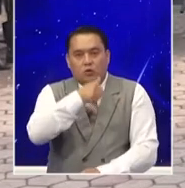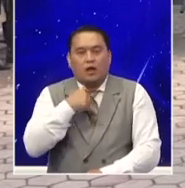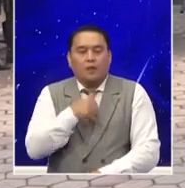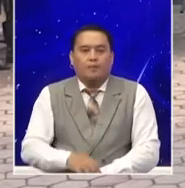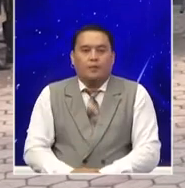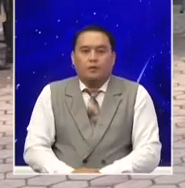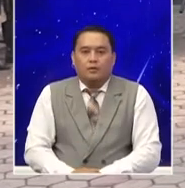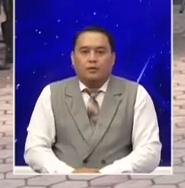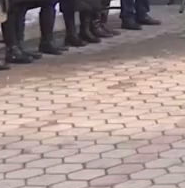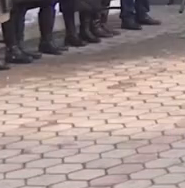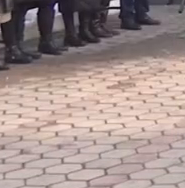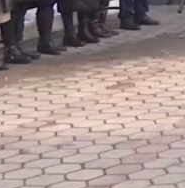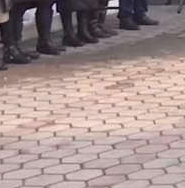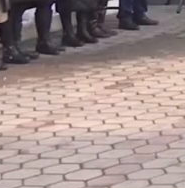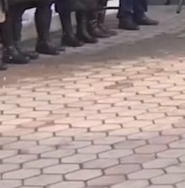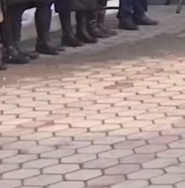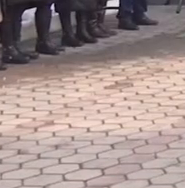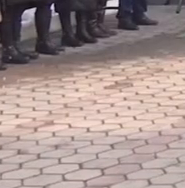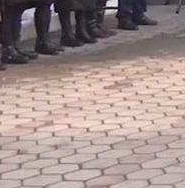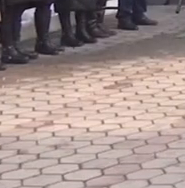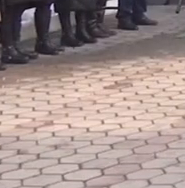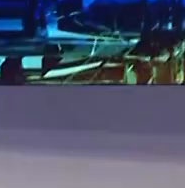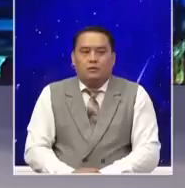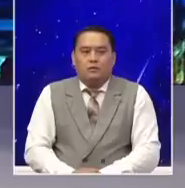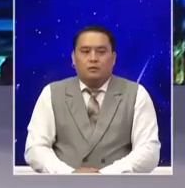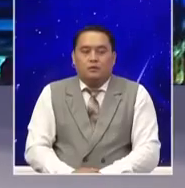Евгения Присяжная, Айдос Калиев, телеканал ЖТСУ.